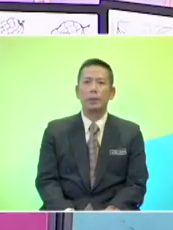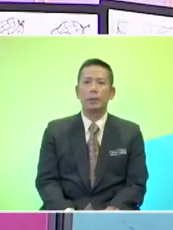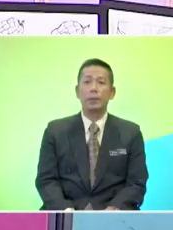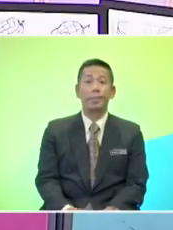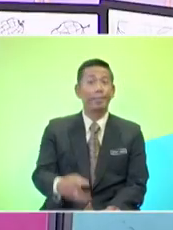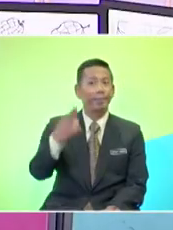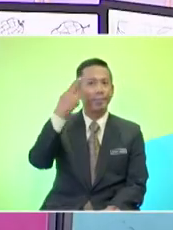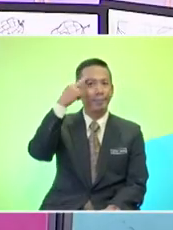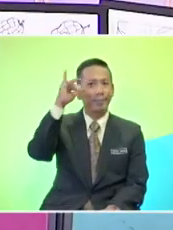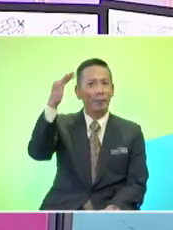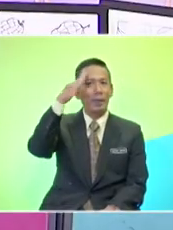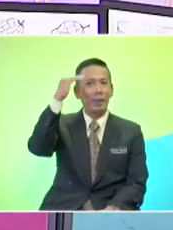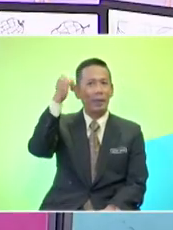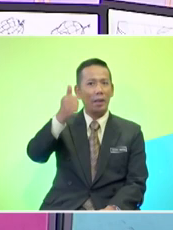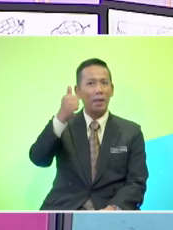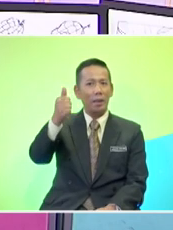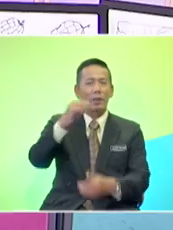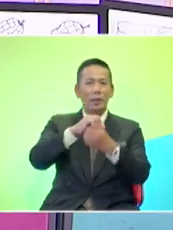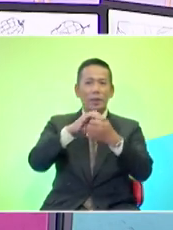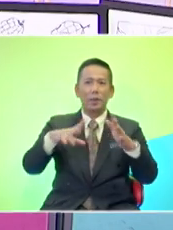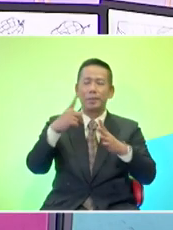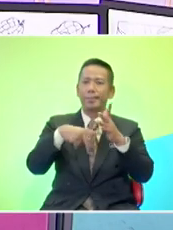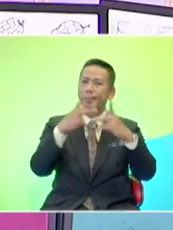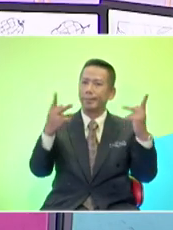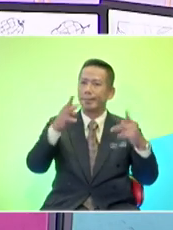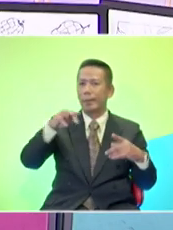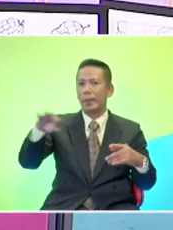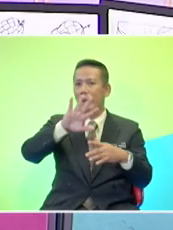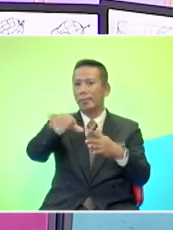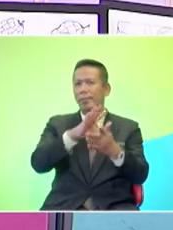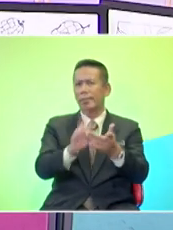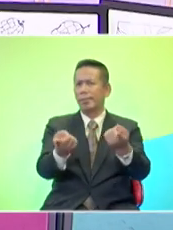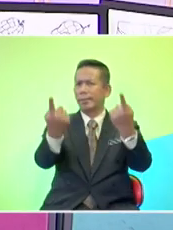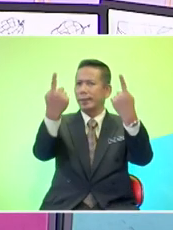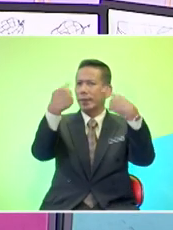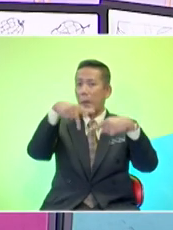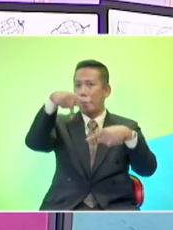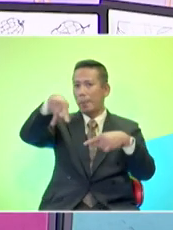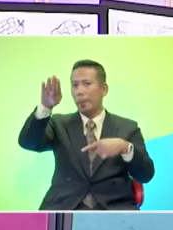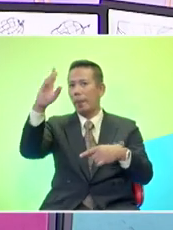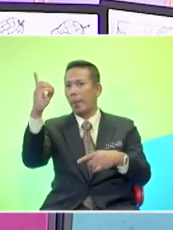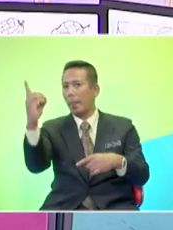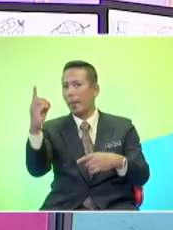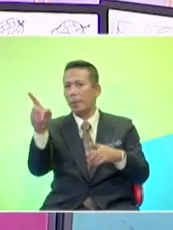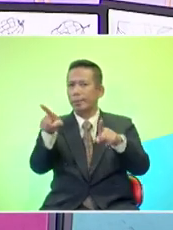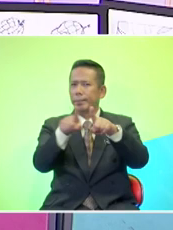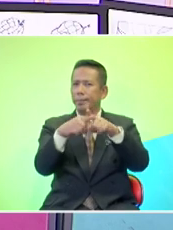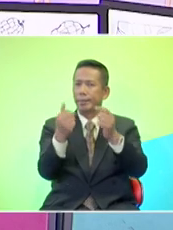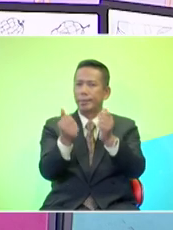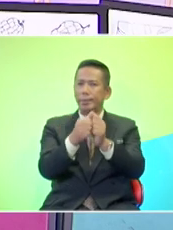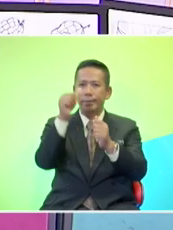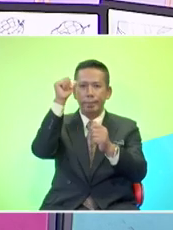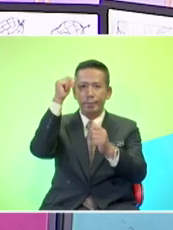Hai assalamualaikum Salam sejahtera Apa kabar murid-murid semua selamat datang bersama dengan saya